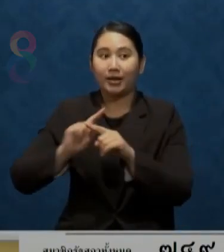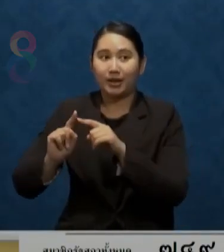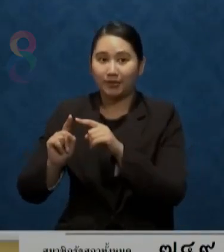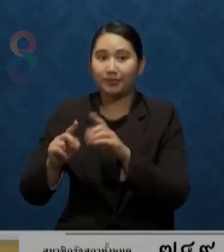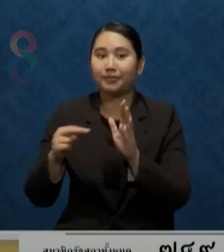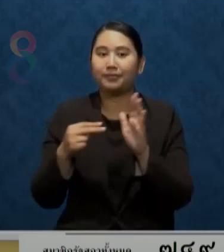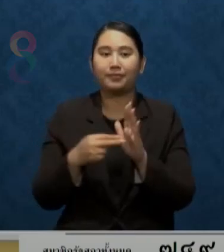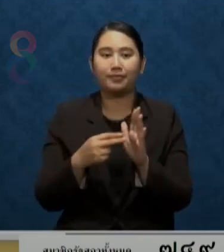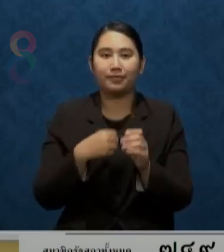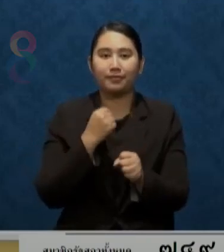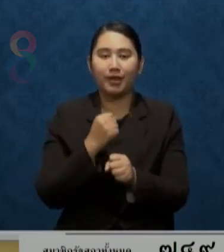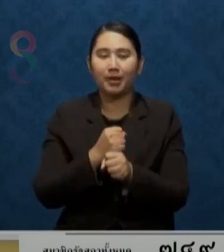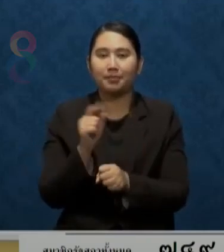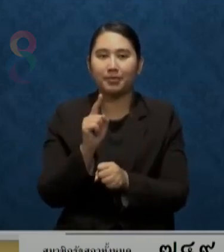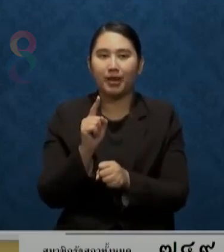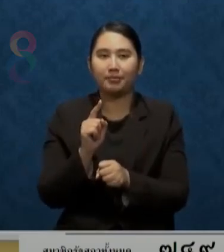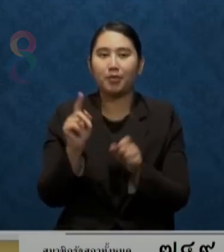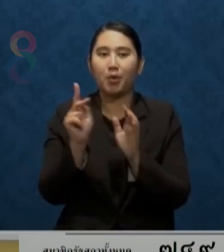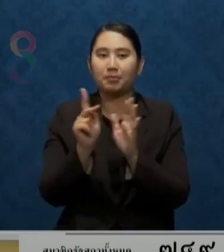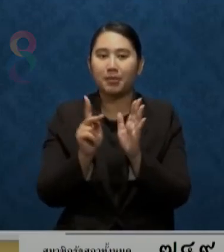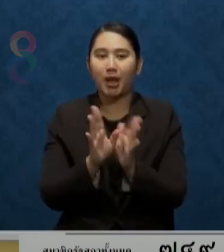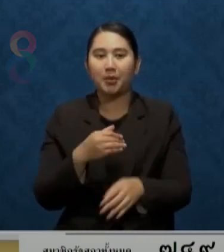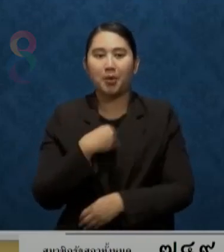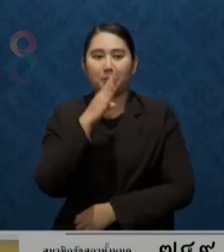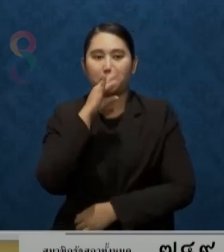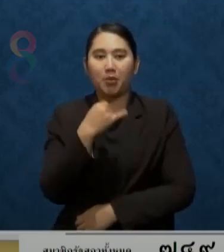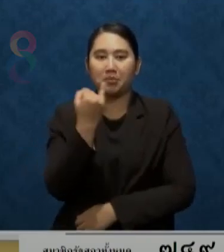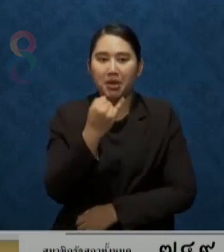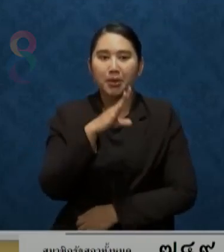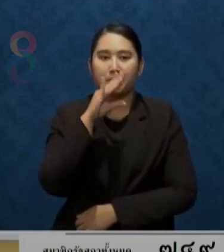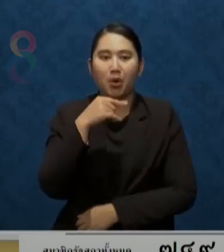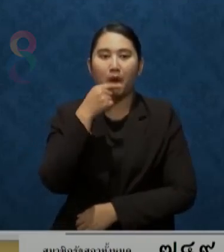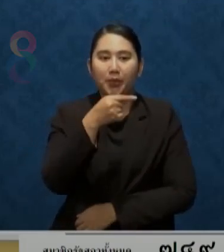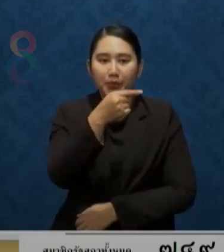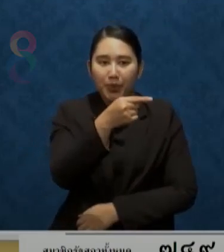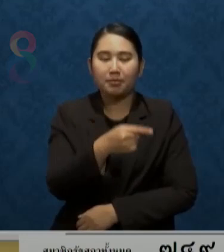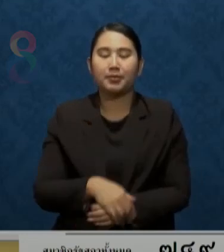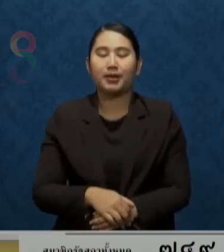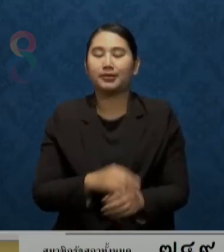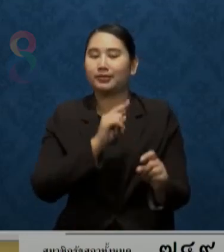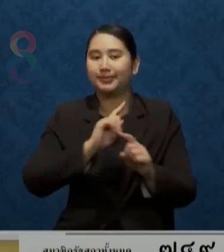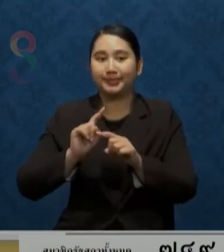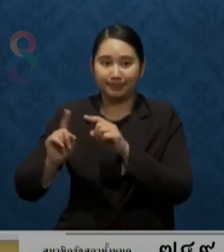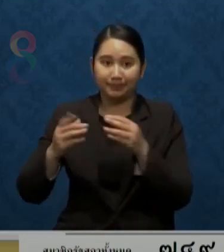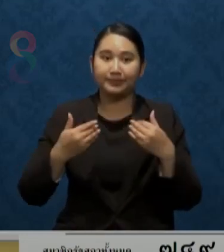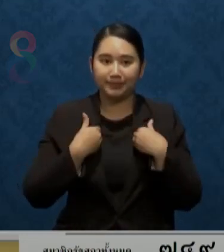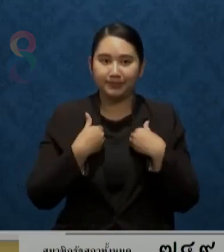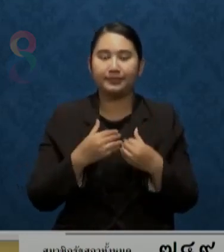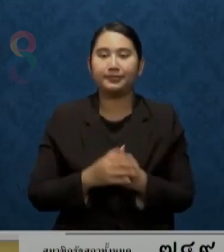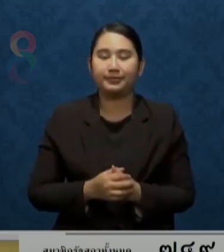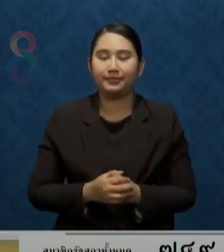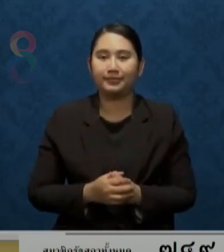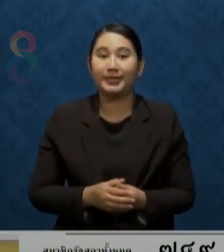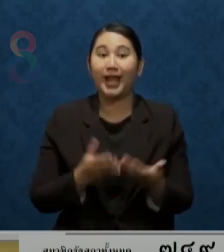ให้มีการกระทำละเมิดจาบจ้วงล่วงลึกละเมิดสถาบันมากมายจนกระทั่ง